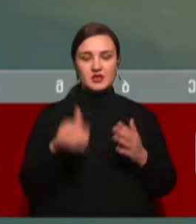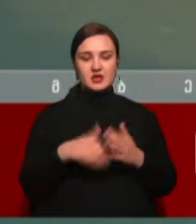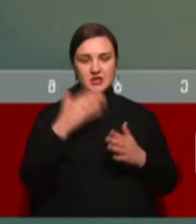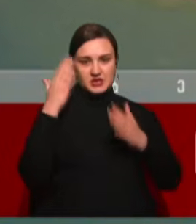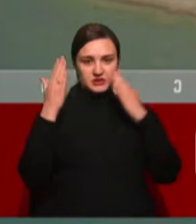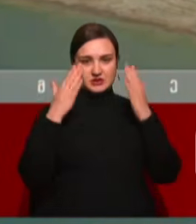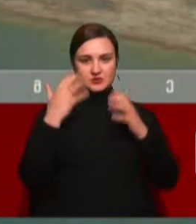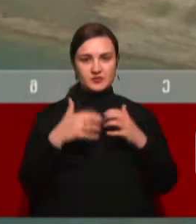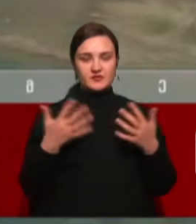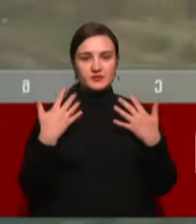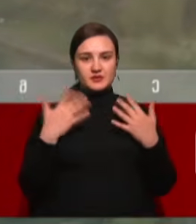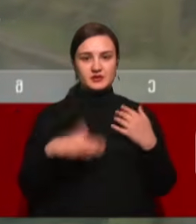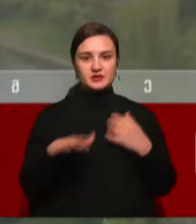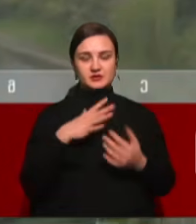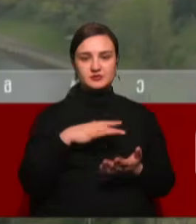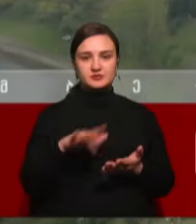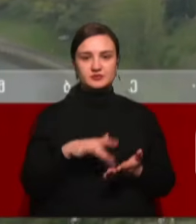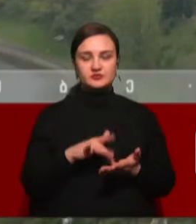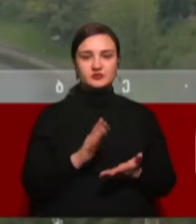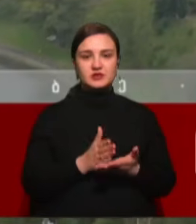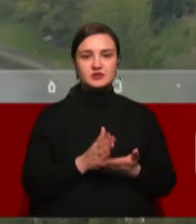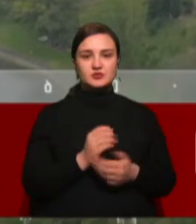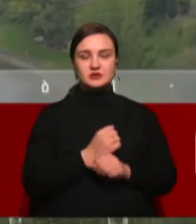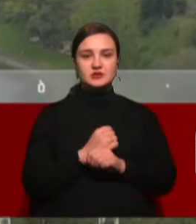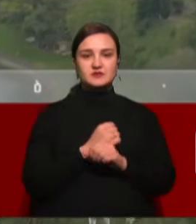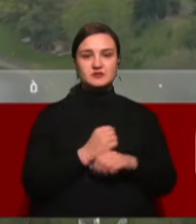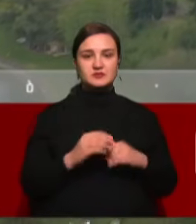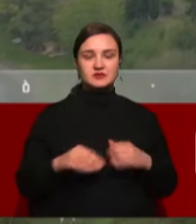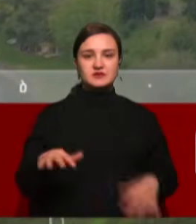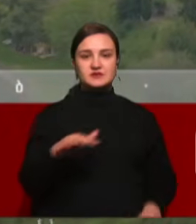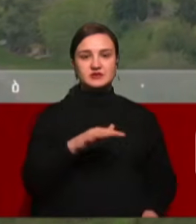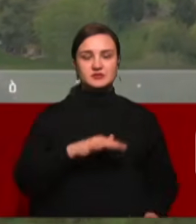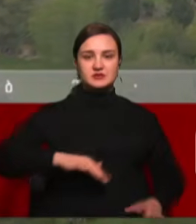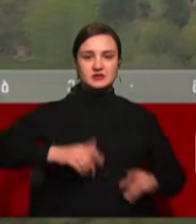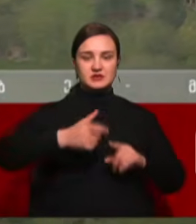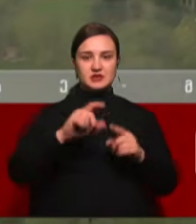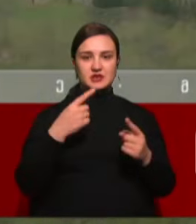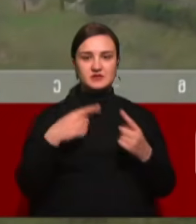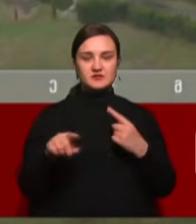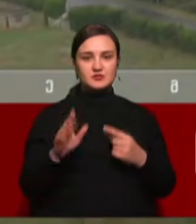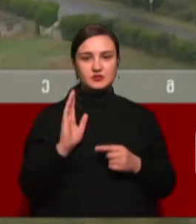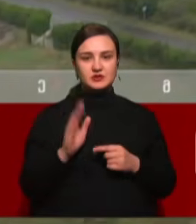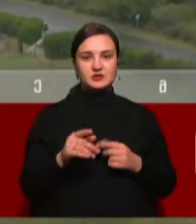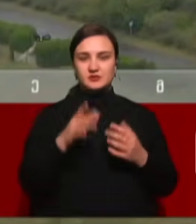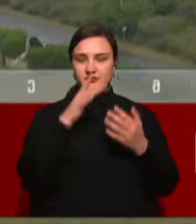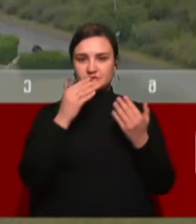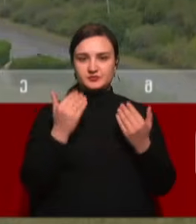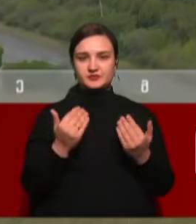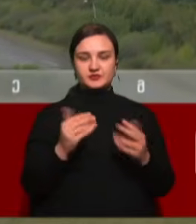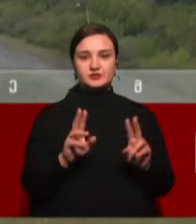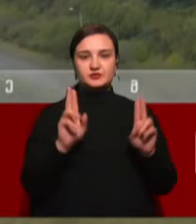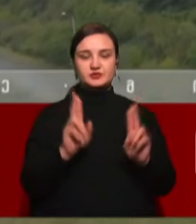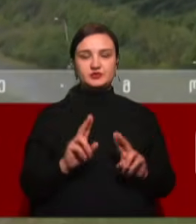გასართობ რეკრეაციული სივრცე თბილისში არსებული დასასვენებელი სივრცეებისგან სრულიად განსხვავებული იქნება და თანამედროვე